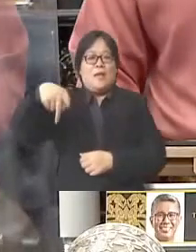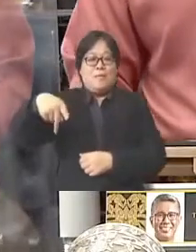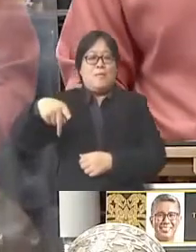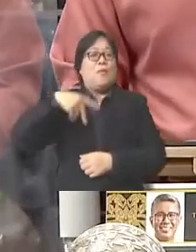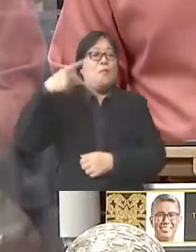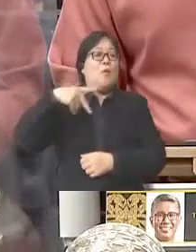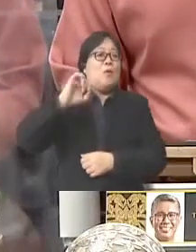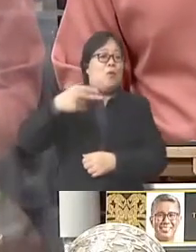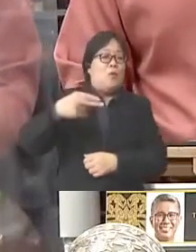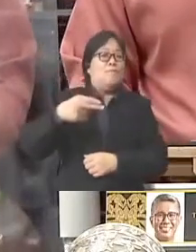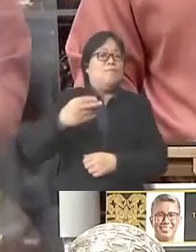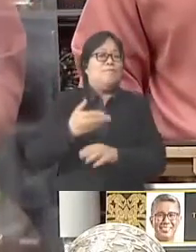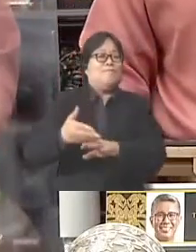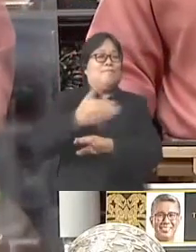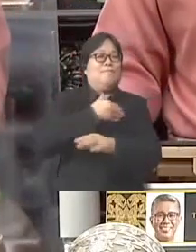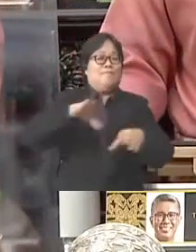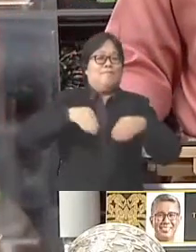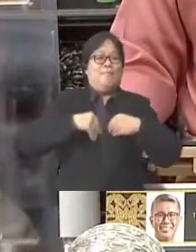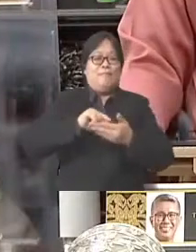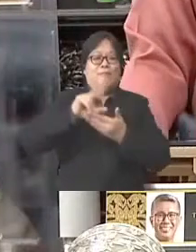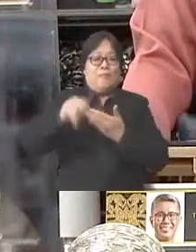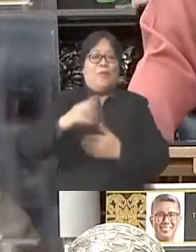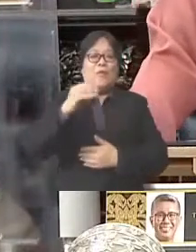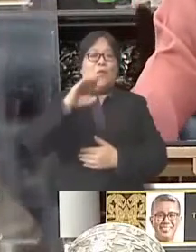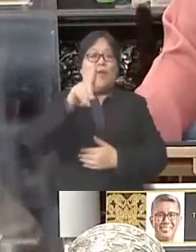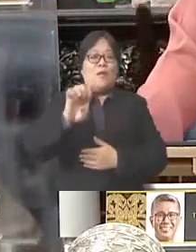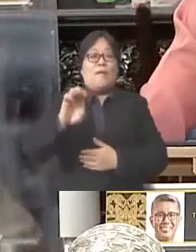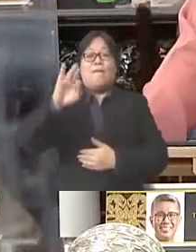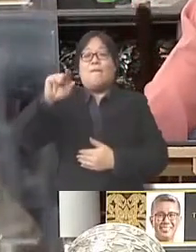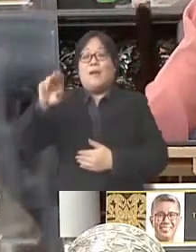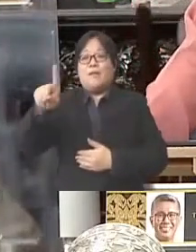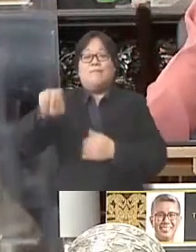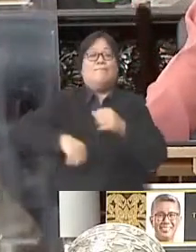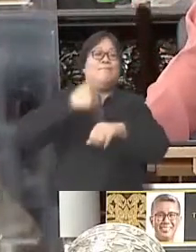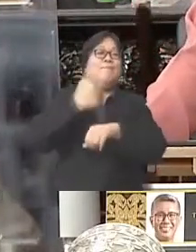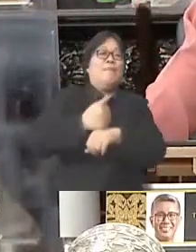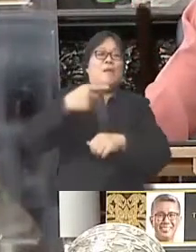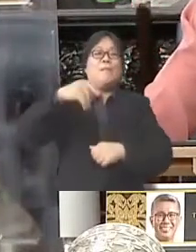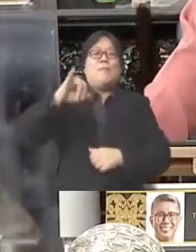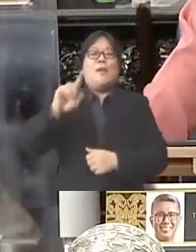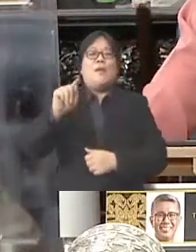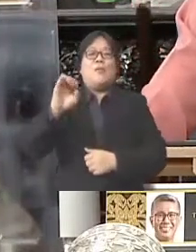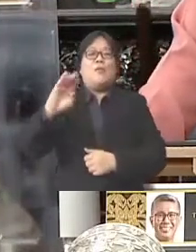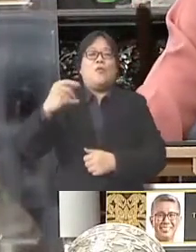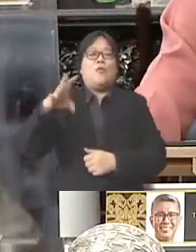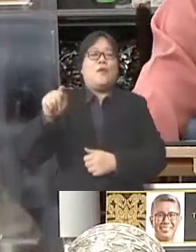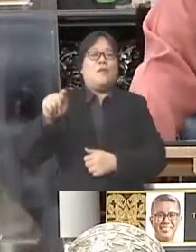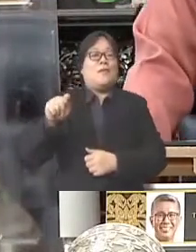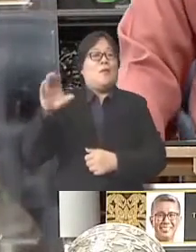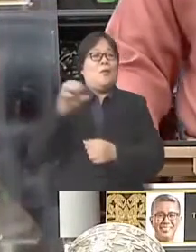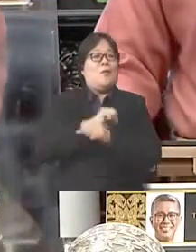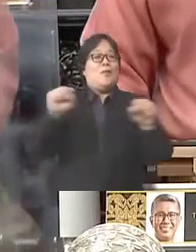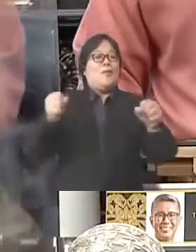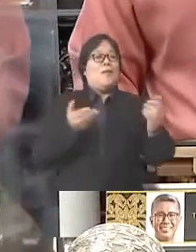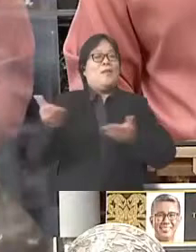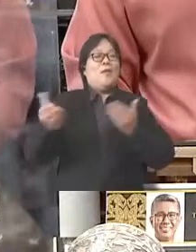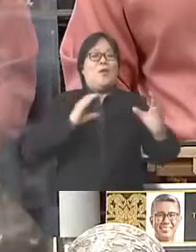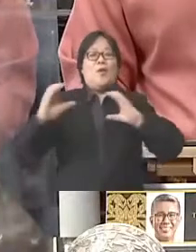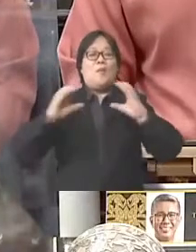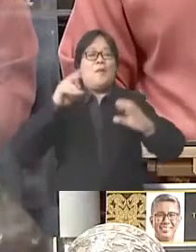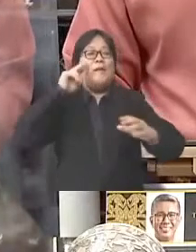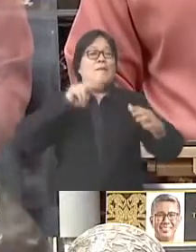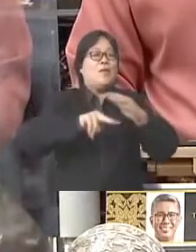dari pulau Pinang pernah menerima Grand Cradle fun dan telah mengasaskan pic syari'at yang menyediakan peringatan